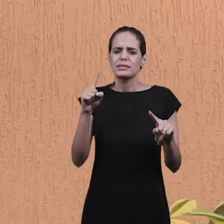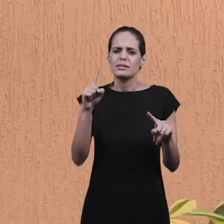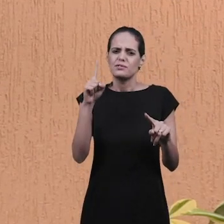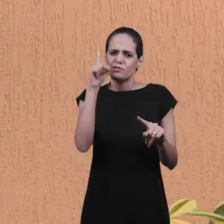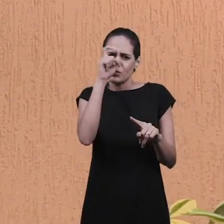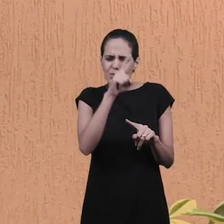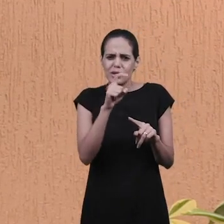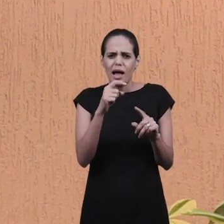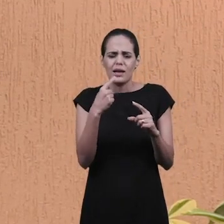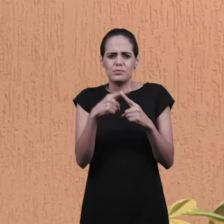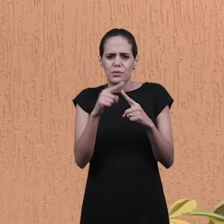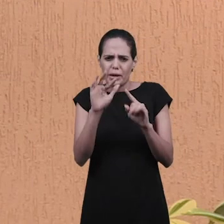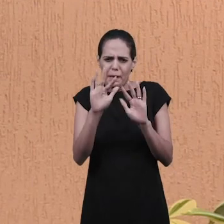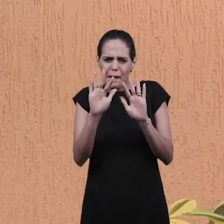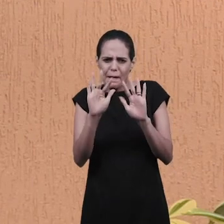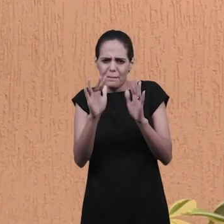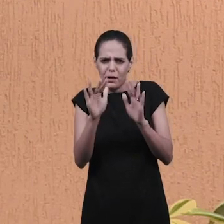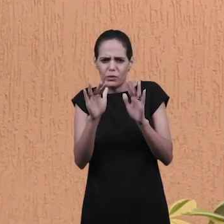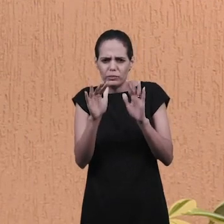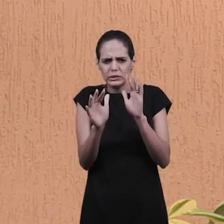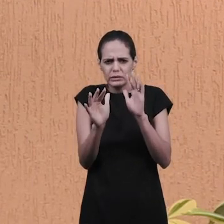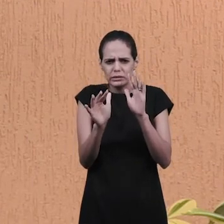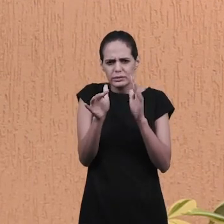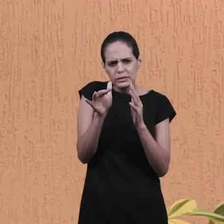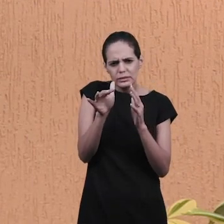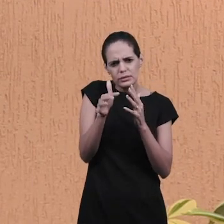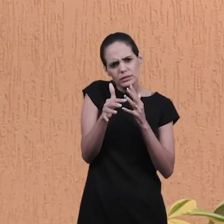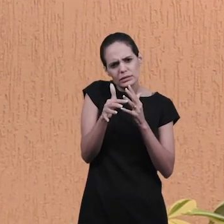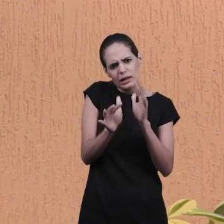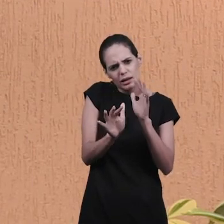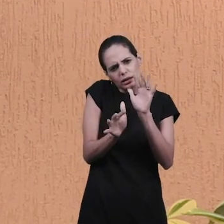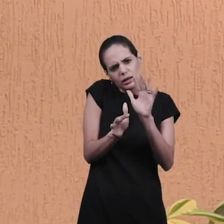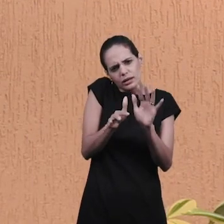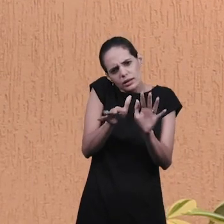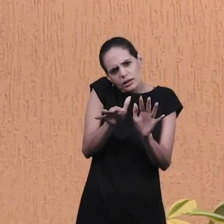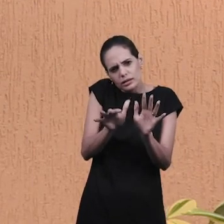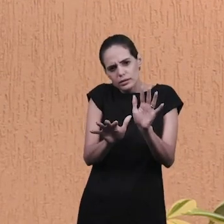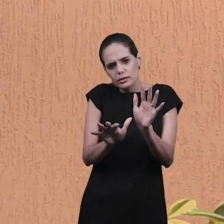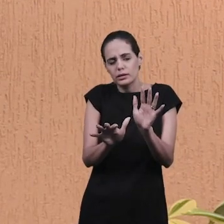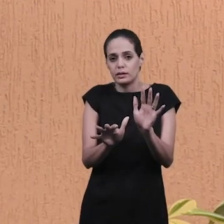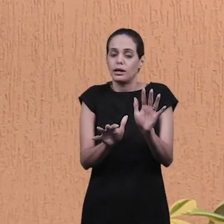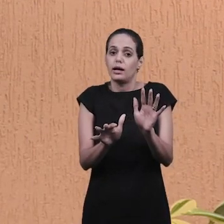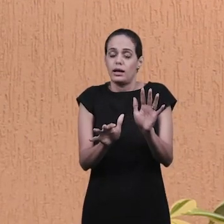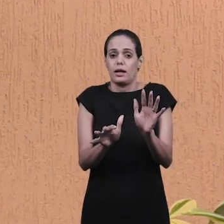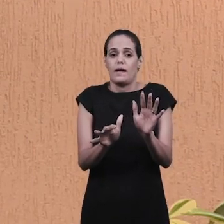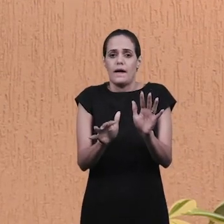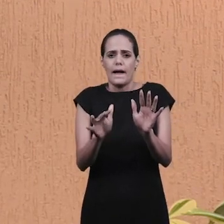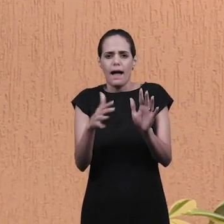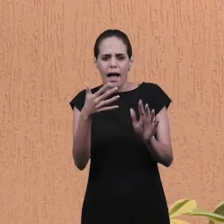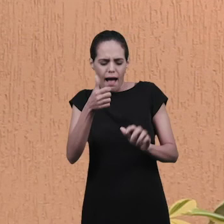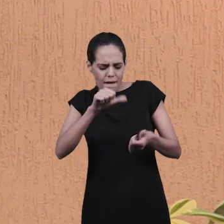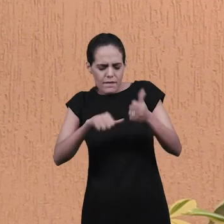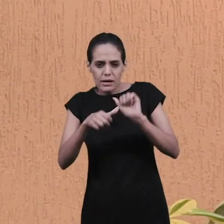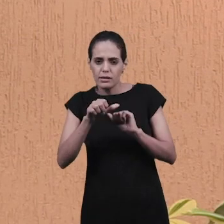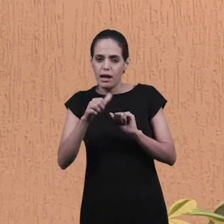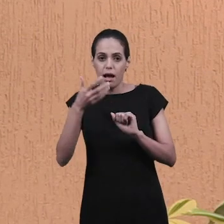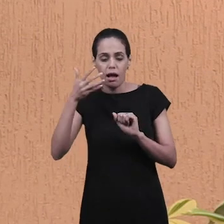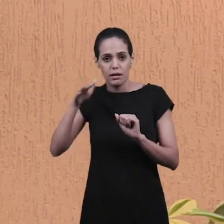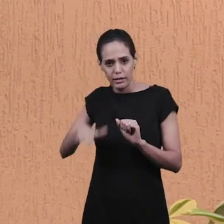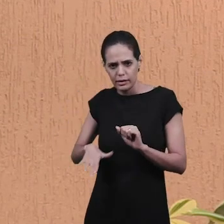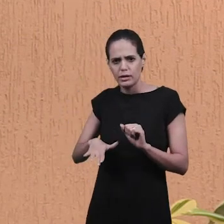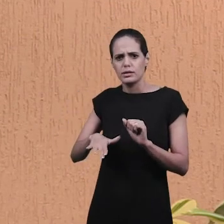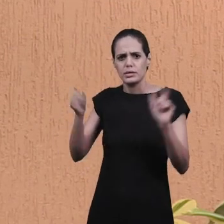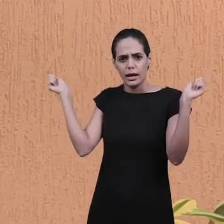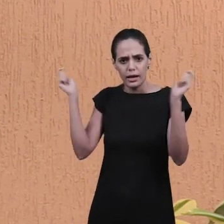gestes, mais elle va avoir des difficultés pour reproduire le geste parce que sa main est engagée. Donc, nous